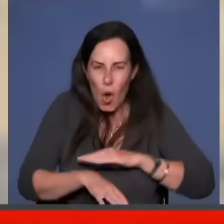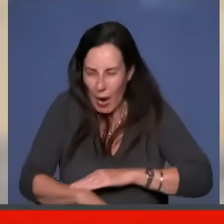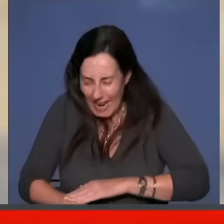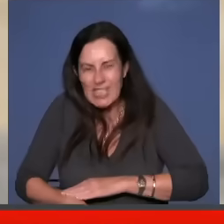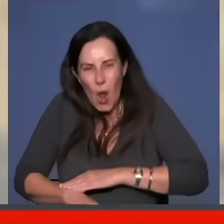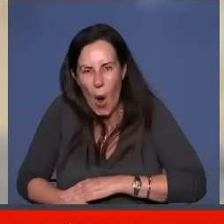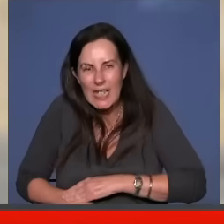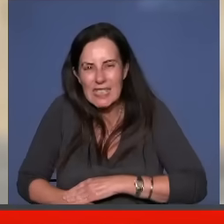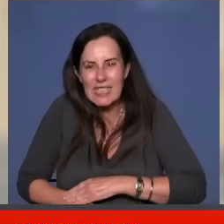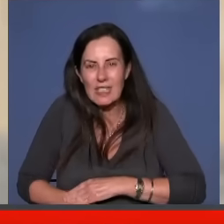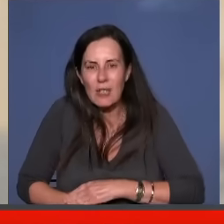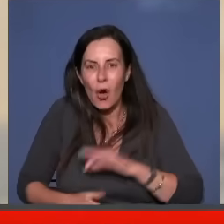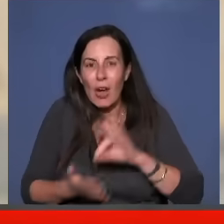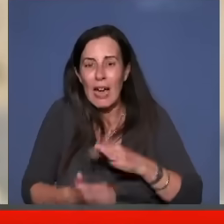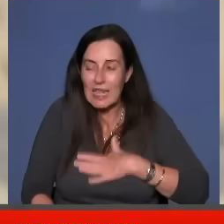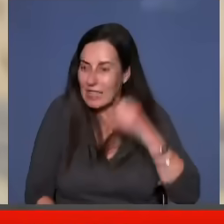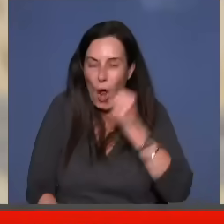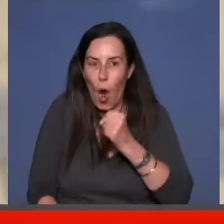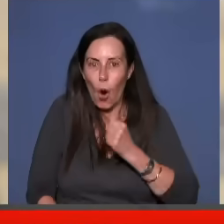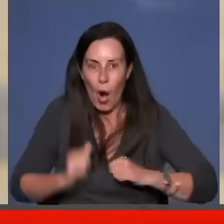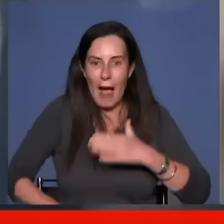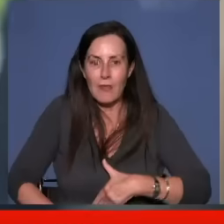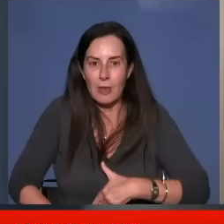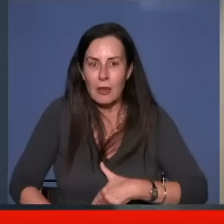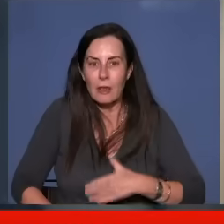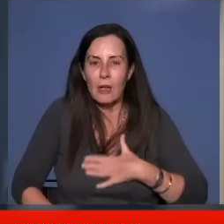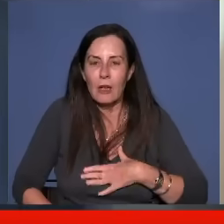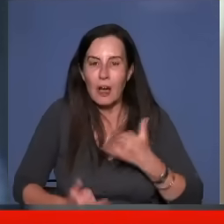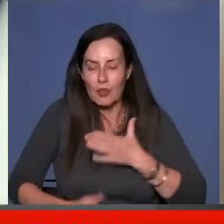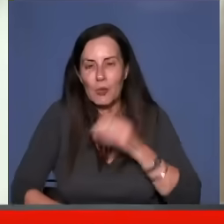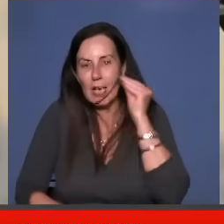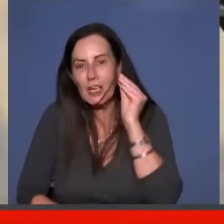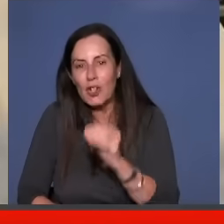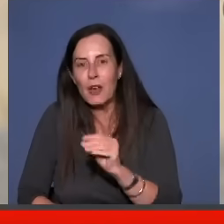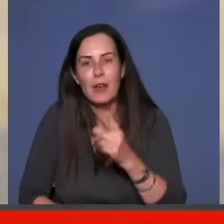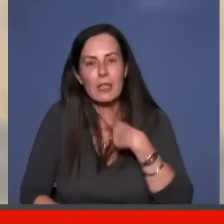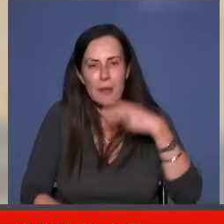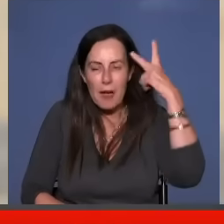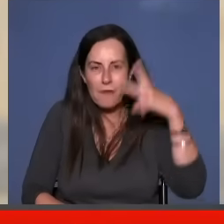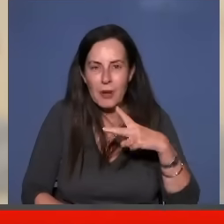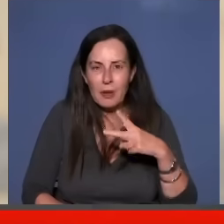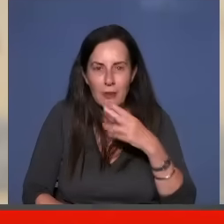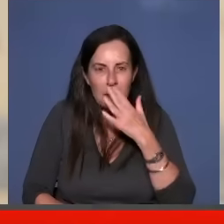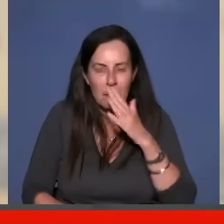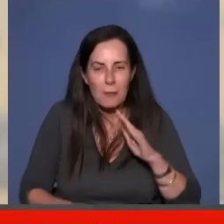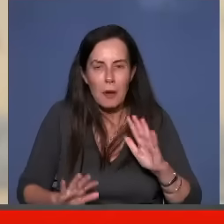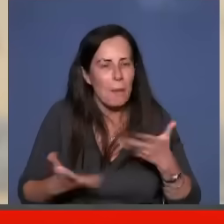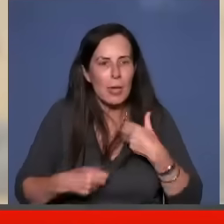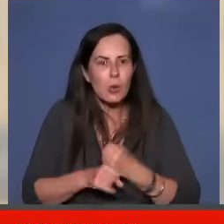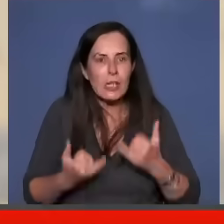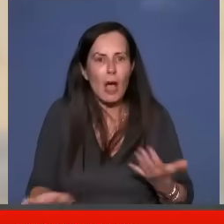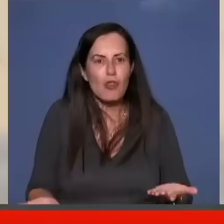חזק. ואותו רגע רציתי להרוג אותו, כן? עכשיו אני רק רוצה לנשק אותו, כן? ואז אני מבין ש... כאילו, מה אני עושה אבל